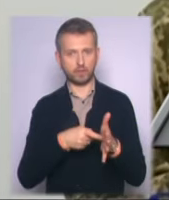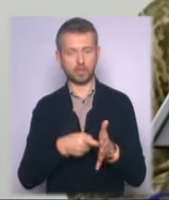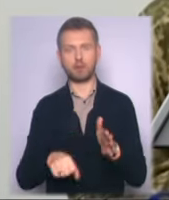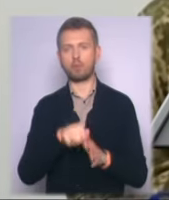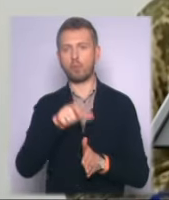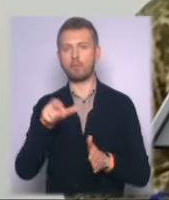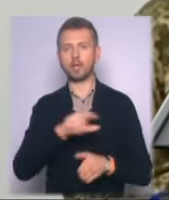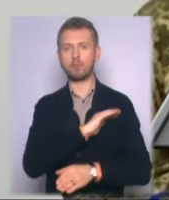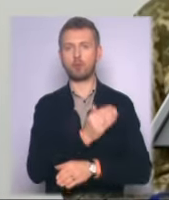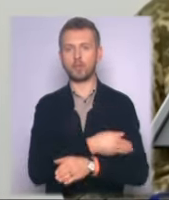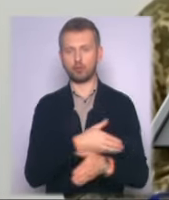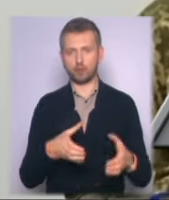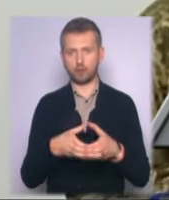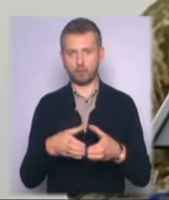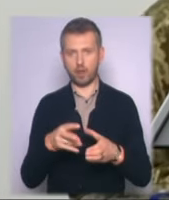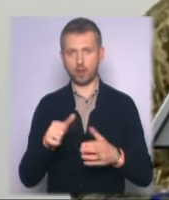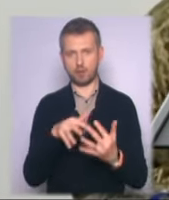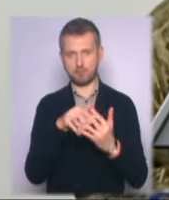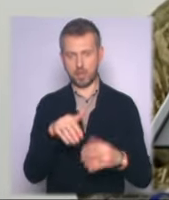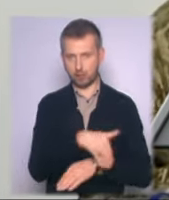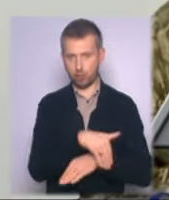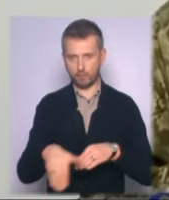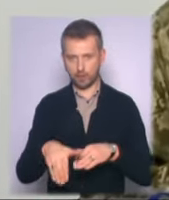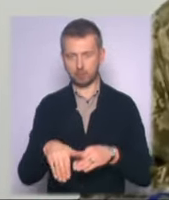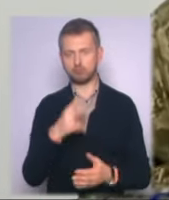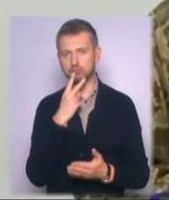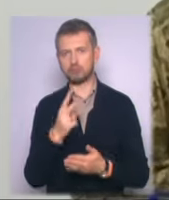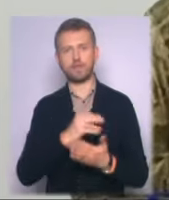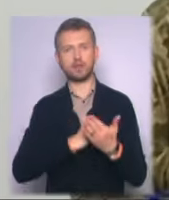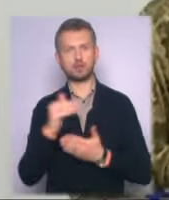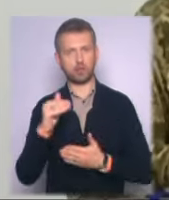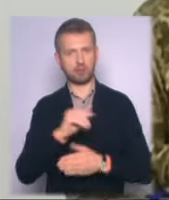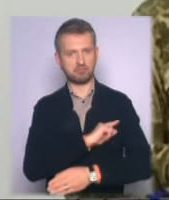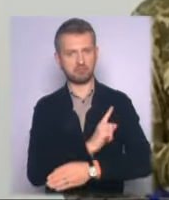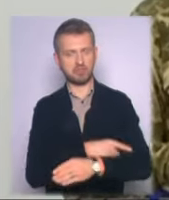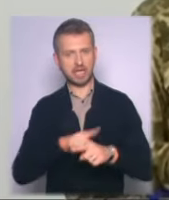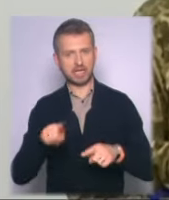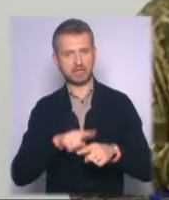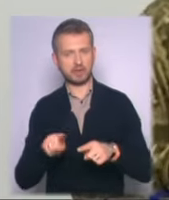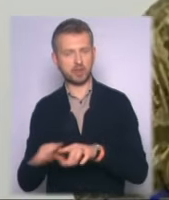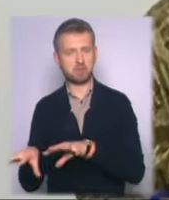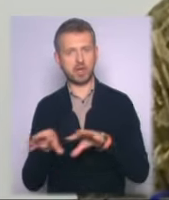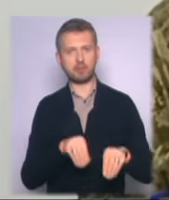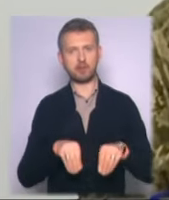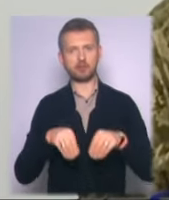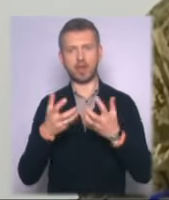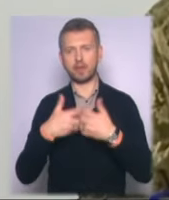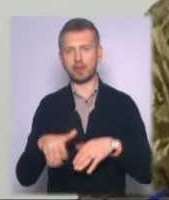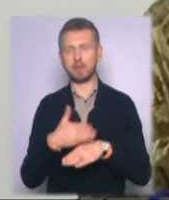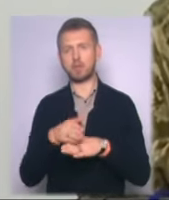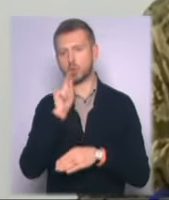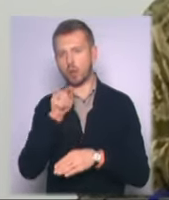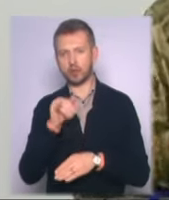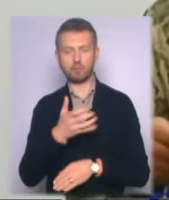групування на передовій. Відзначається висока інтенсивність переміщення техніки між Луганським і південними